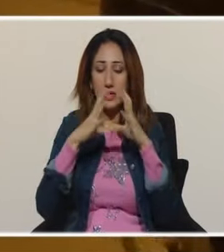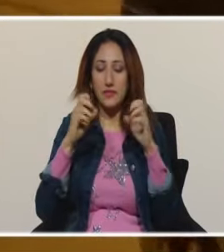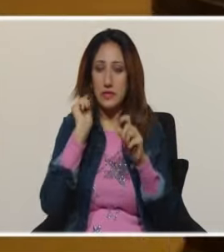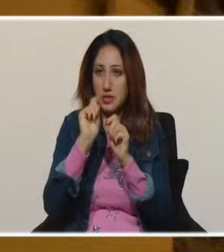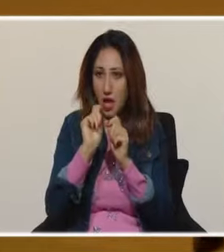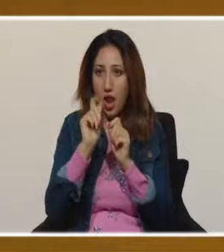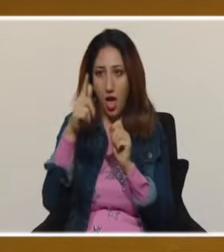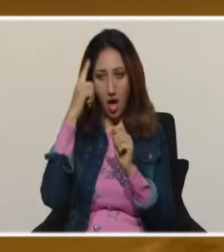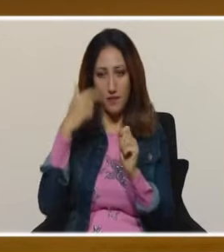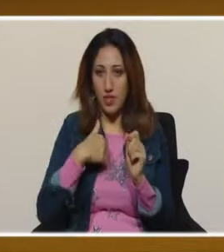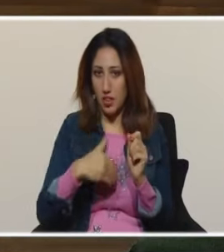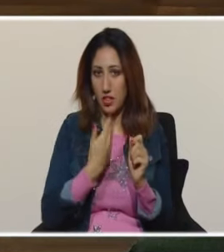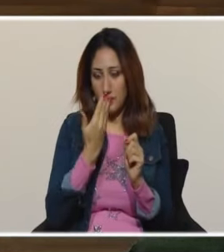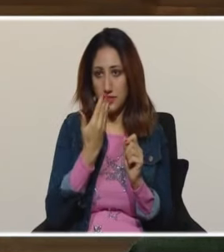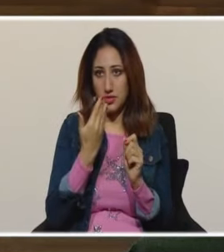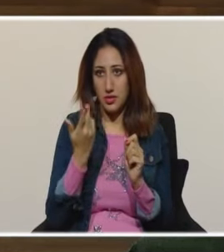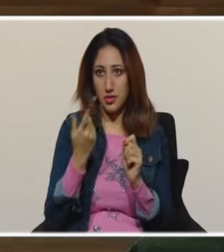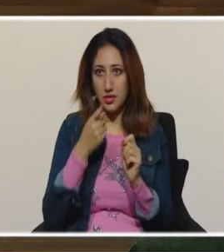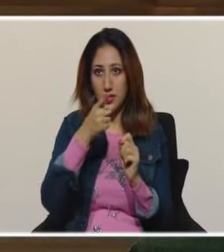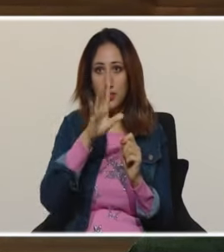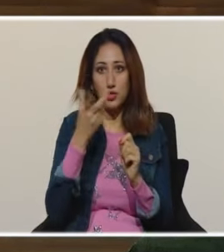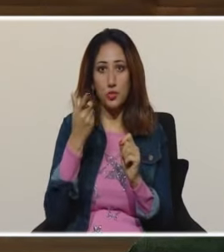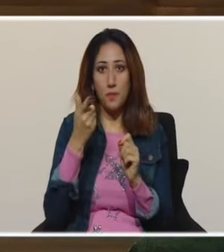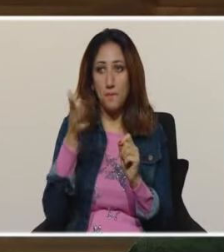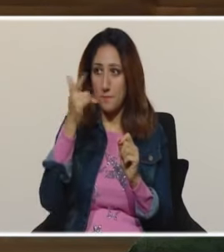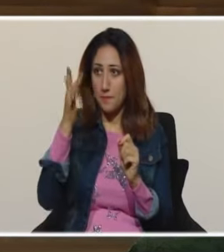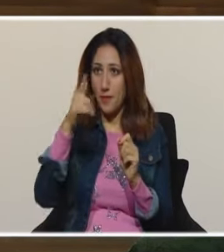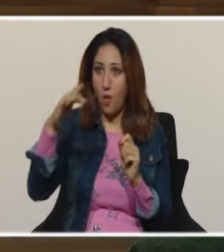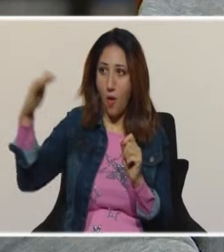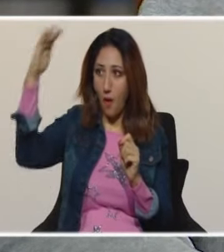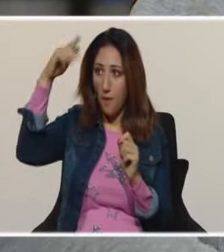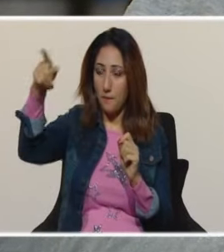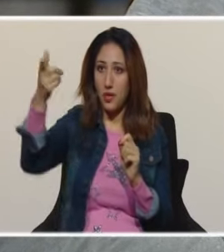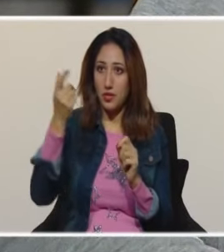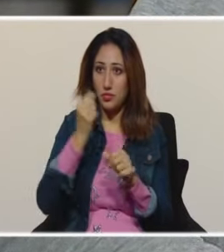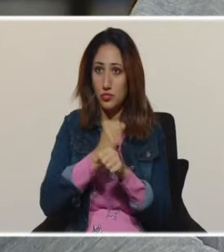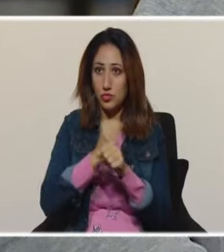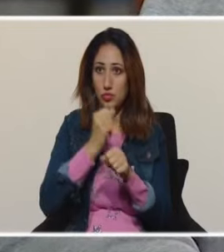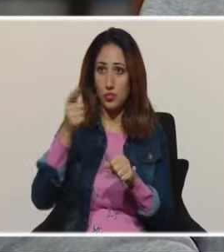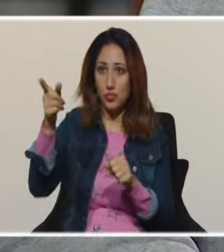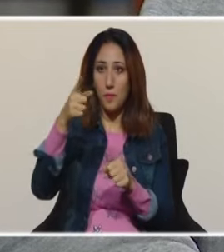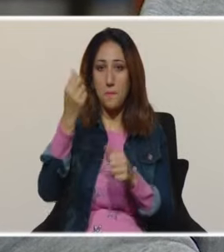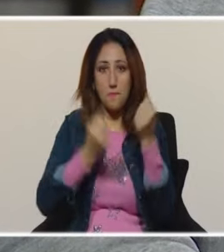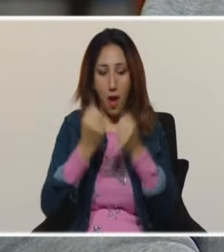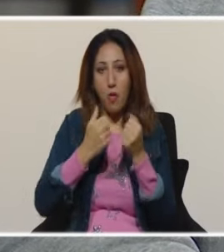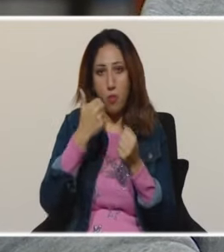تتصلح بنفسها. اشمعنى نورة اللي بتسوق التوك توك؟ ليه مش حد من اخواتها في اكبر منها؟ وكانت بتسوق العربية.